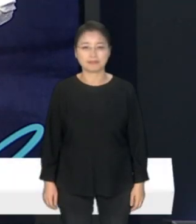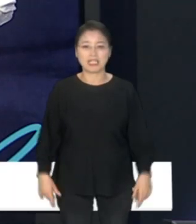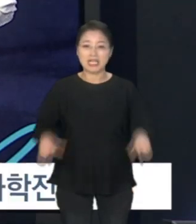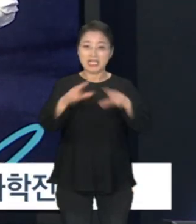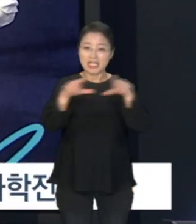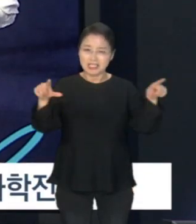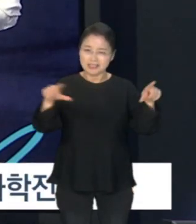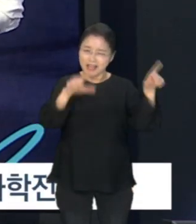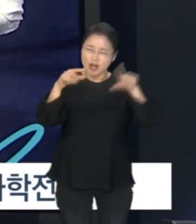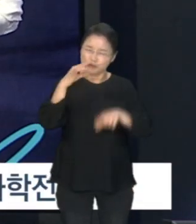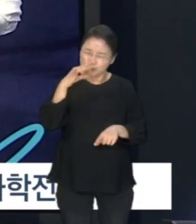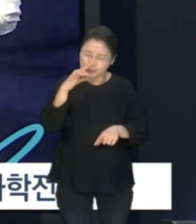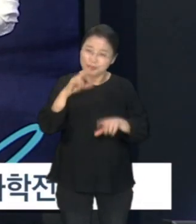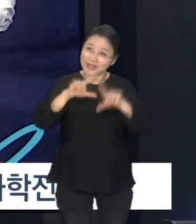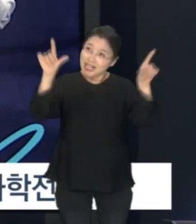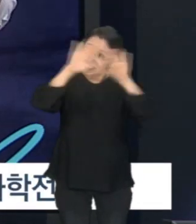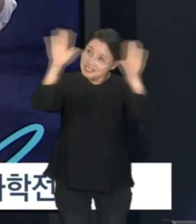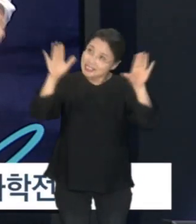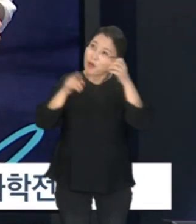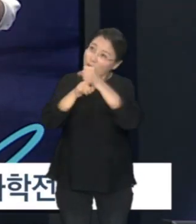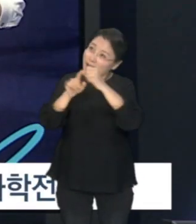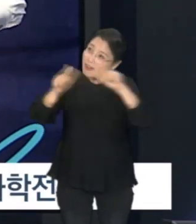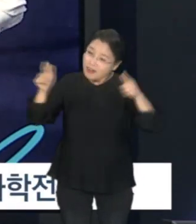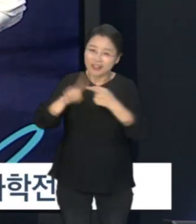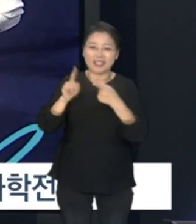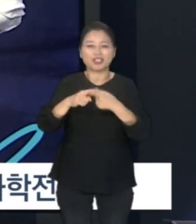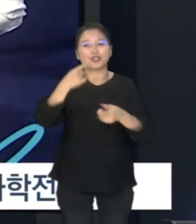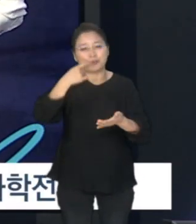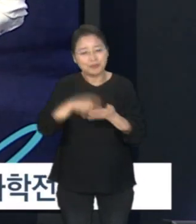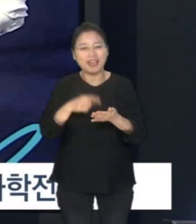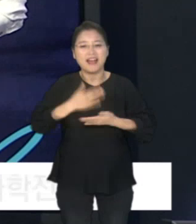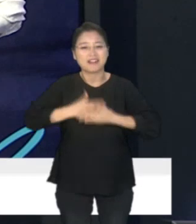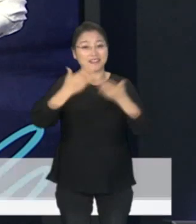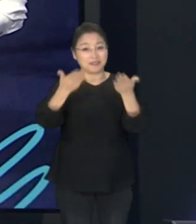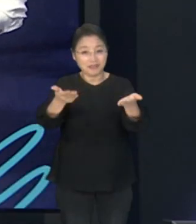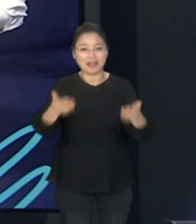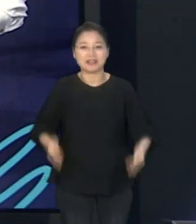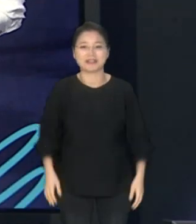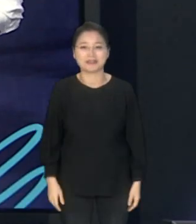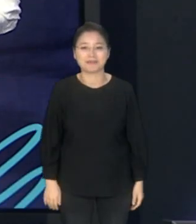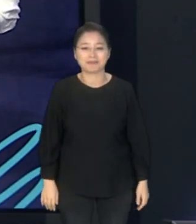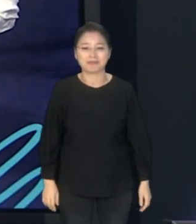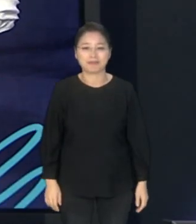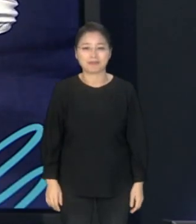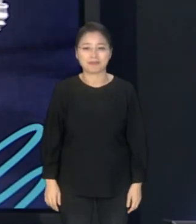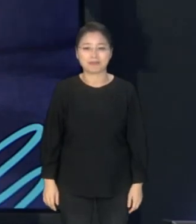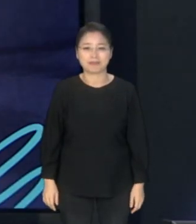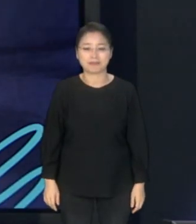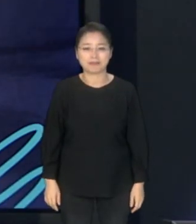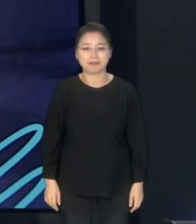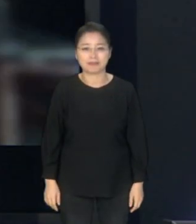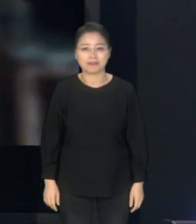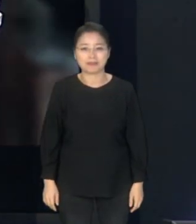일상 속 궁금했던 날씨와 과학 현상을 알기 쉽게 전달해드리는 날씨 속 과학 속입니다.